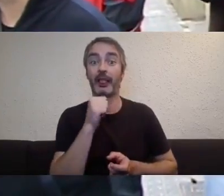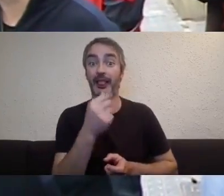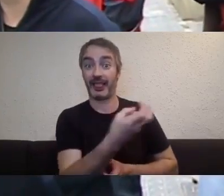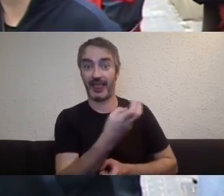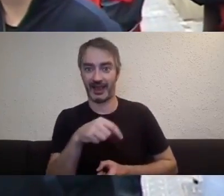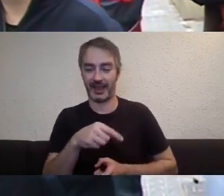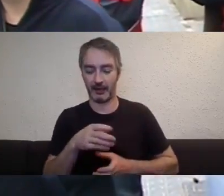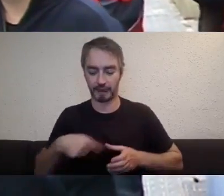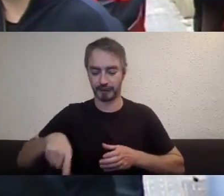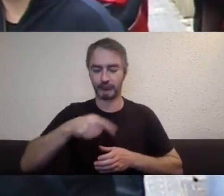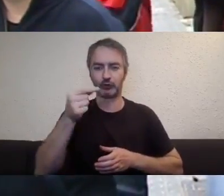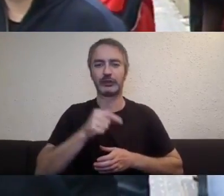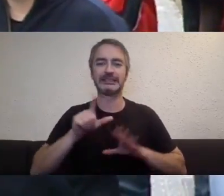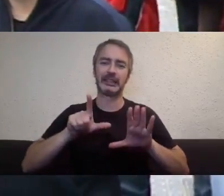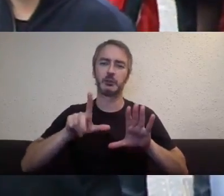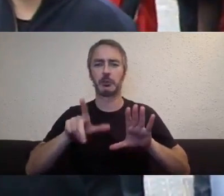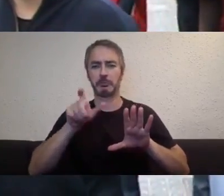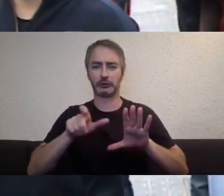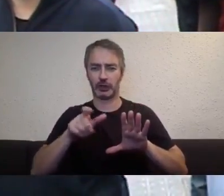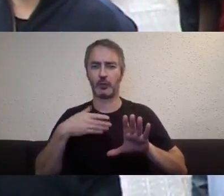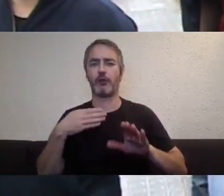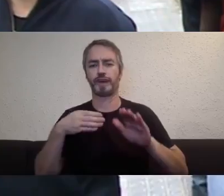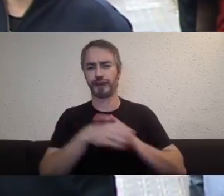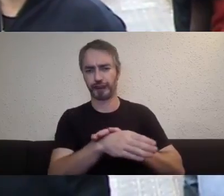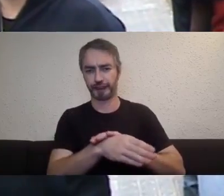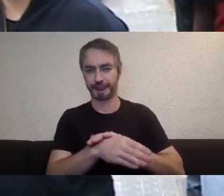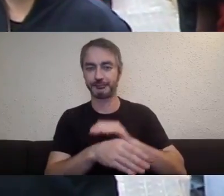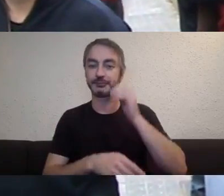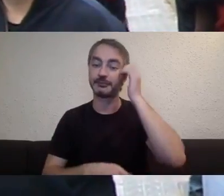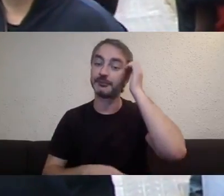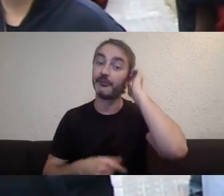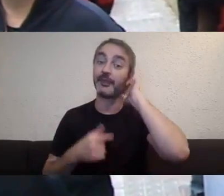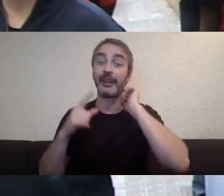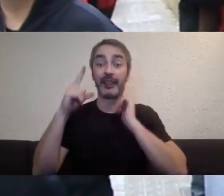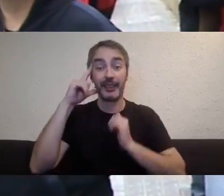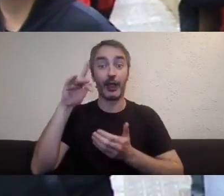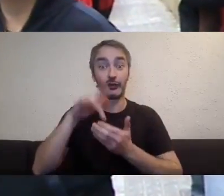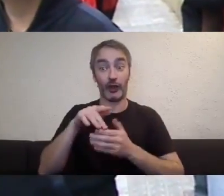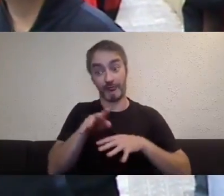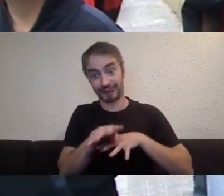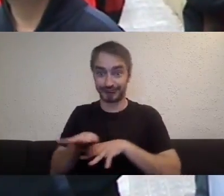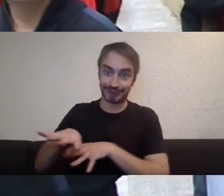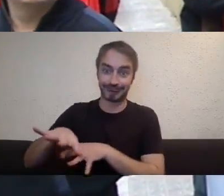persones que anàvem a entrar aquí. Llavors, el dia aquest del Cercavila, va coincidir